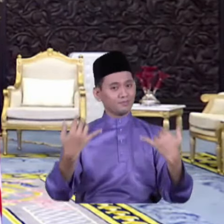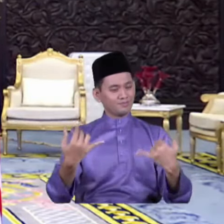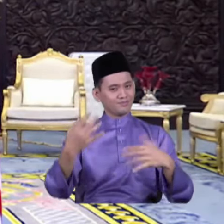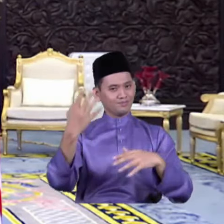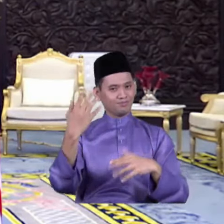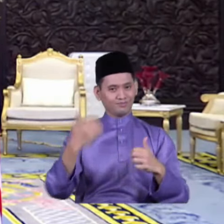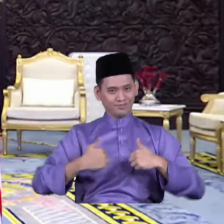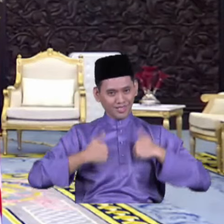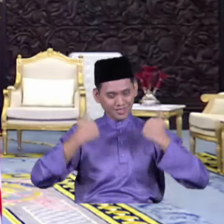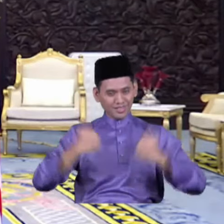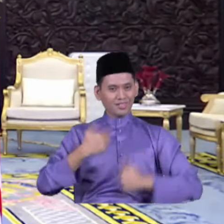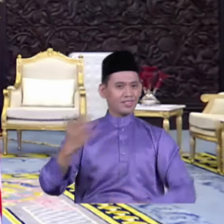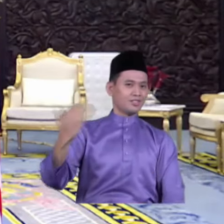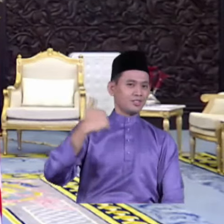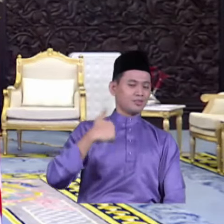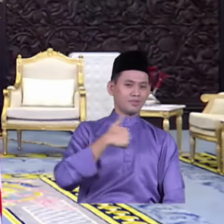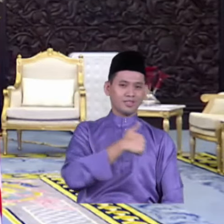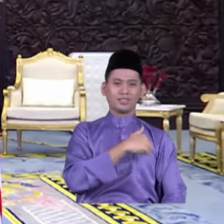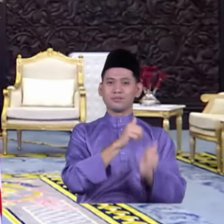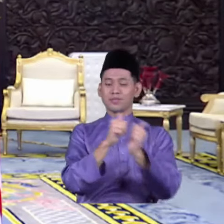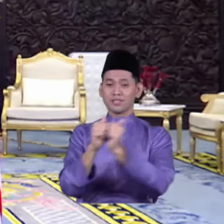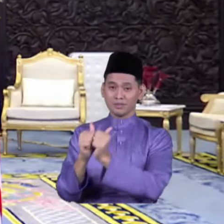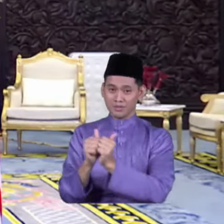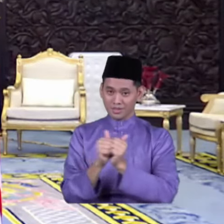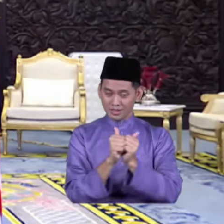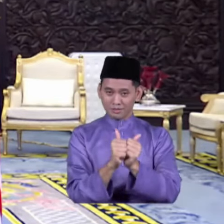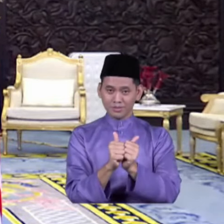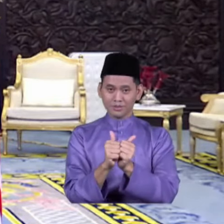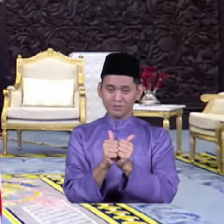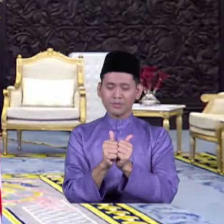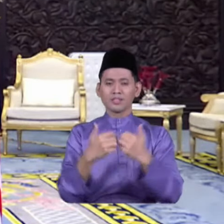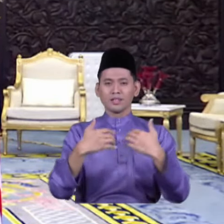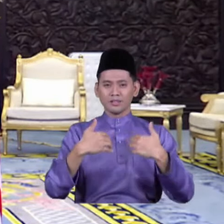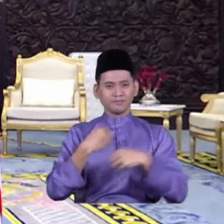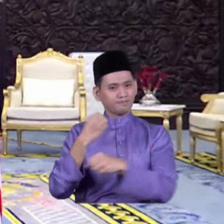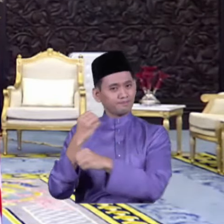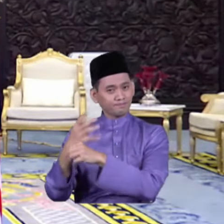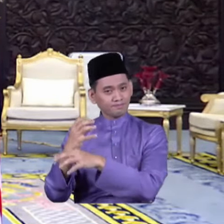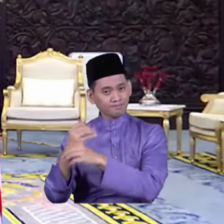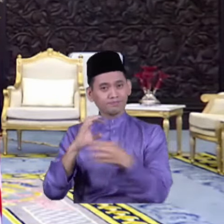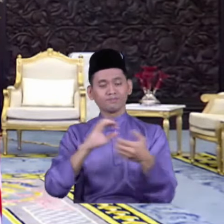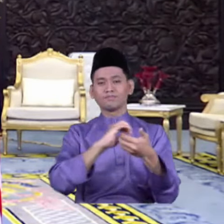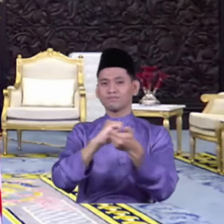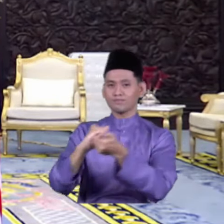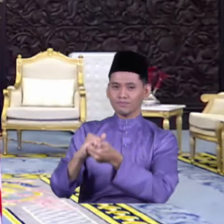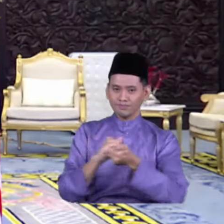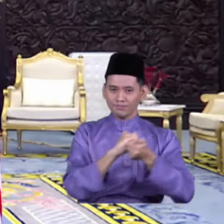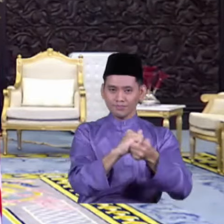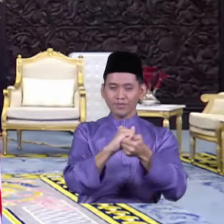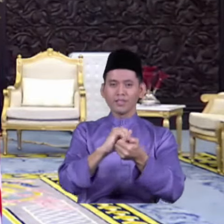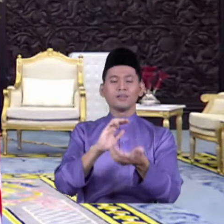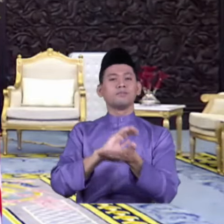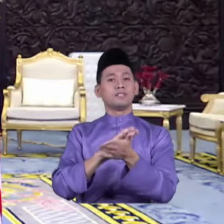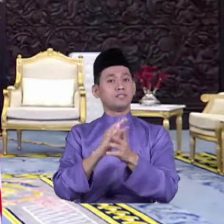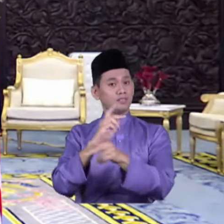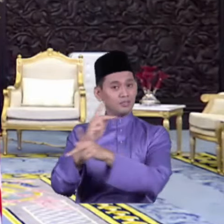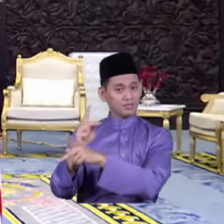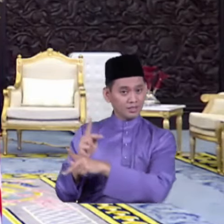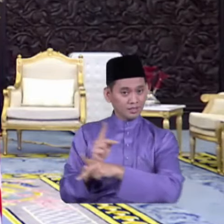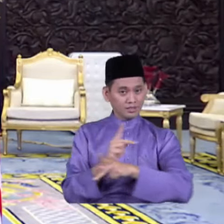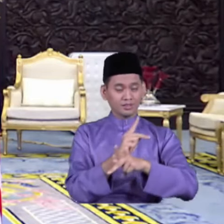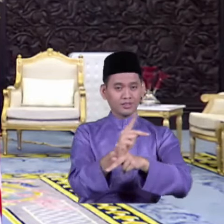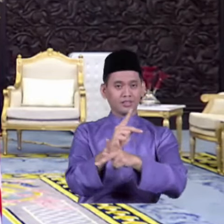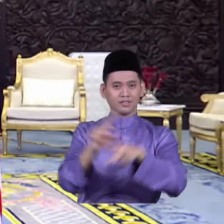marilah marilah kita tanam untuk terus Bersatu padu dan menjaga Fitrah